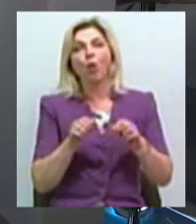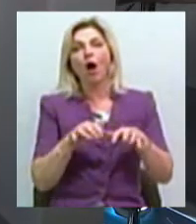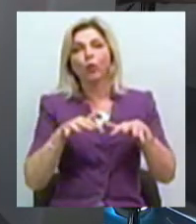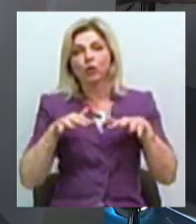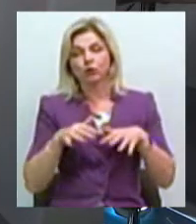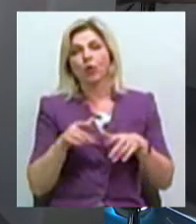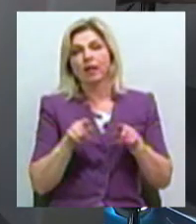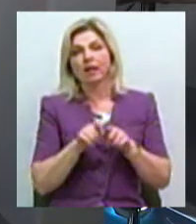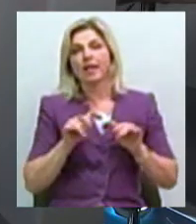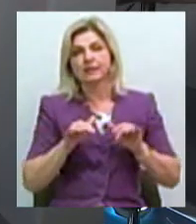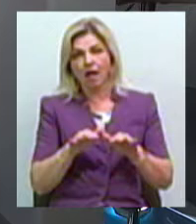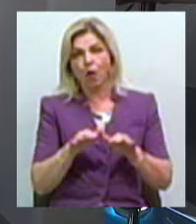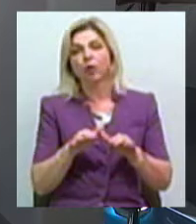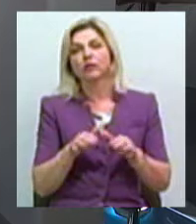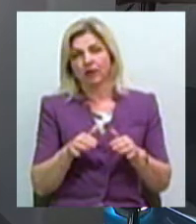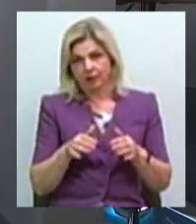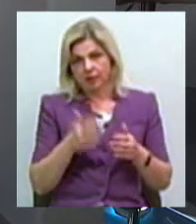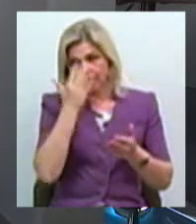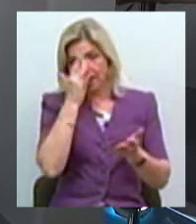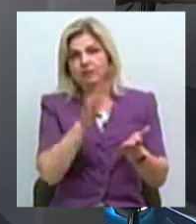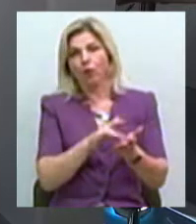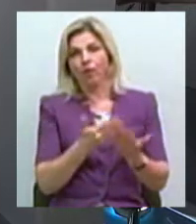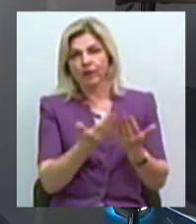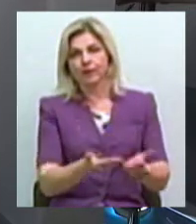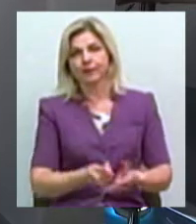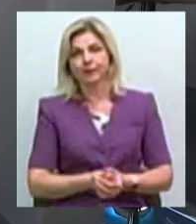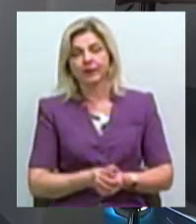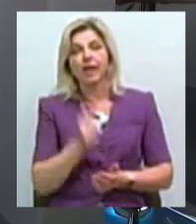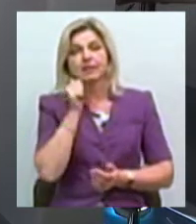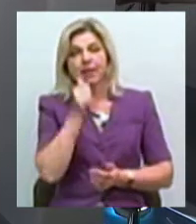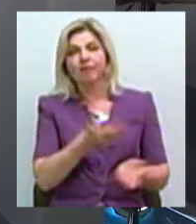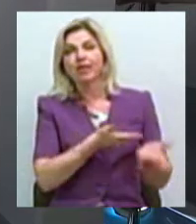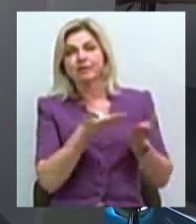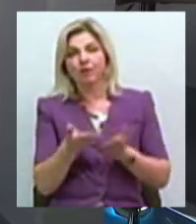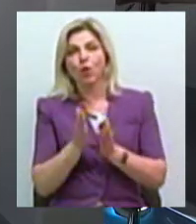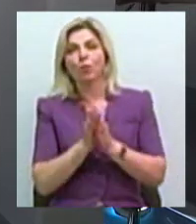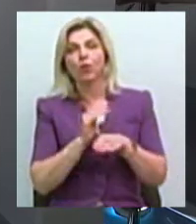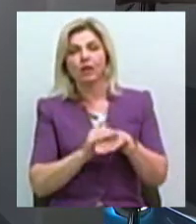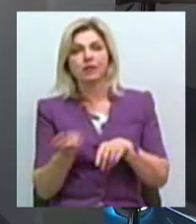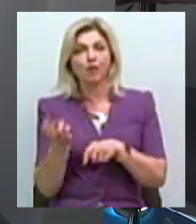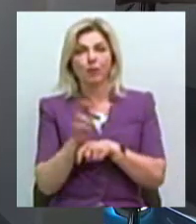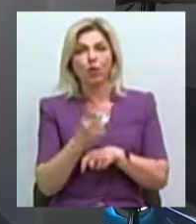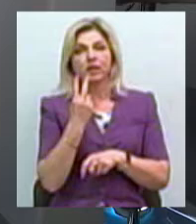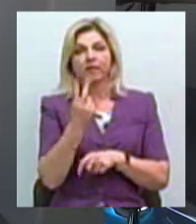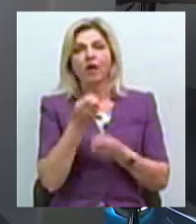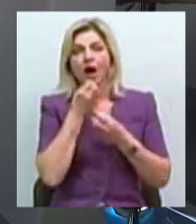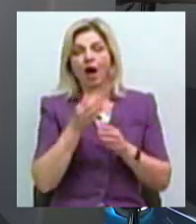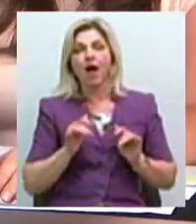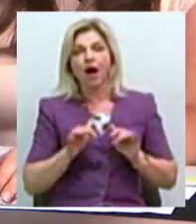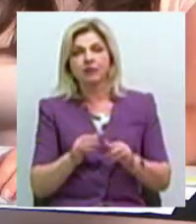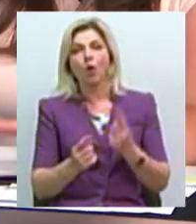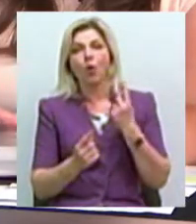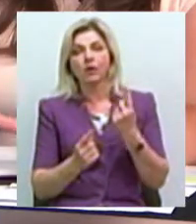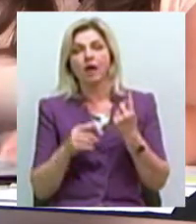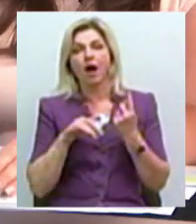заходи розраховані? Будь ласка, Оксана, одна хвилина. Завтра запрошуємо всіх, будь ласка, приходьте. У нас буде дві гарні акції. Одна з